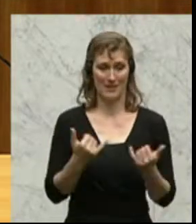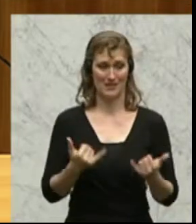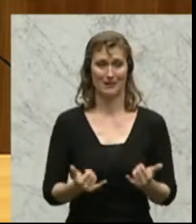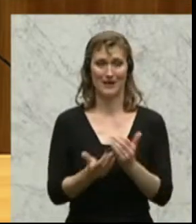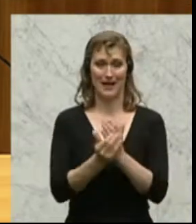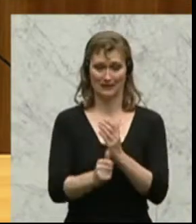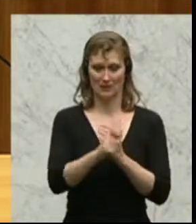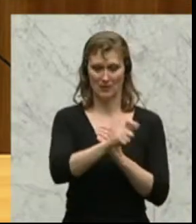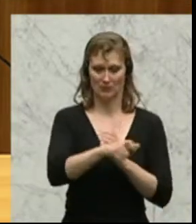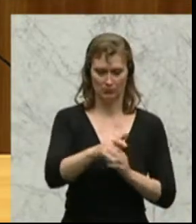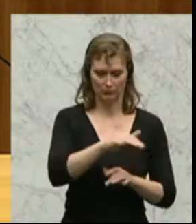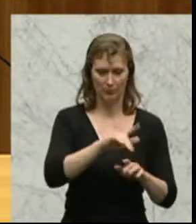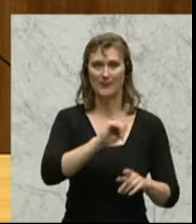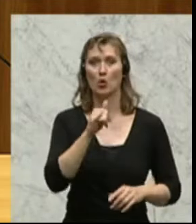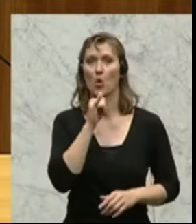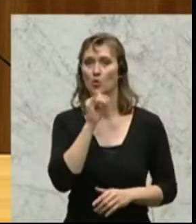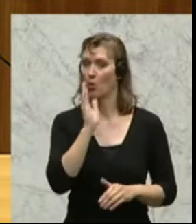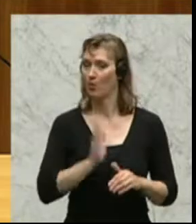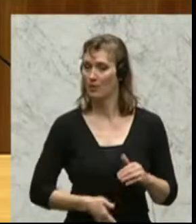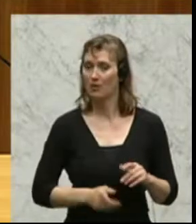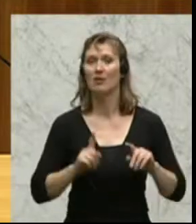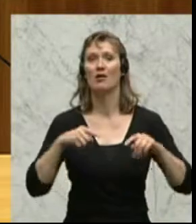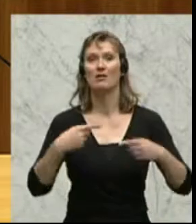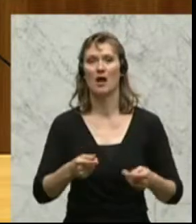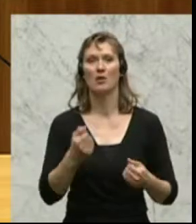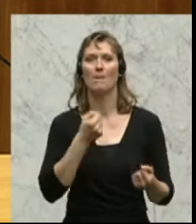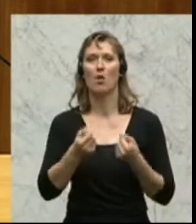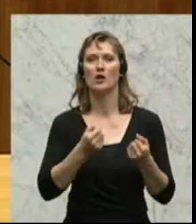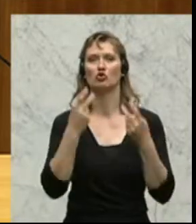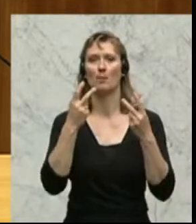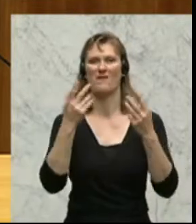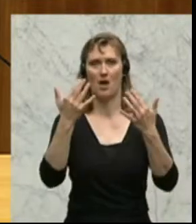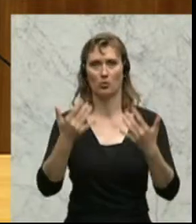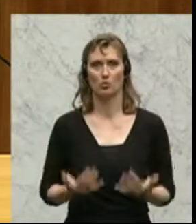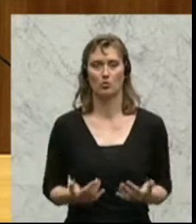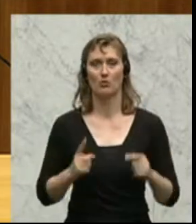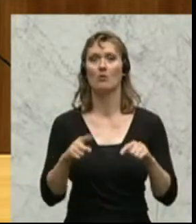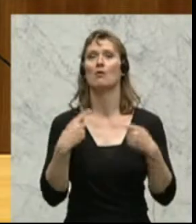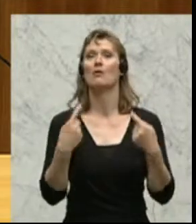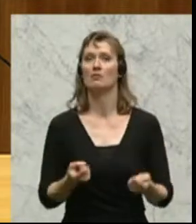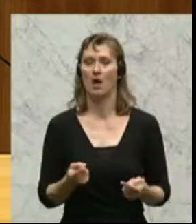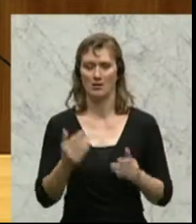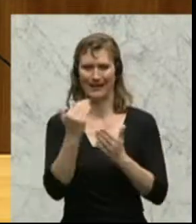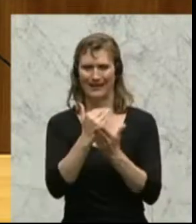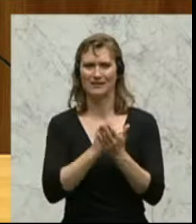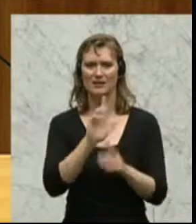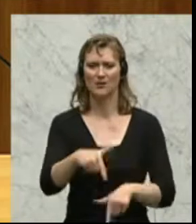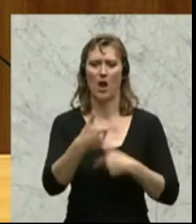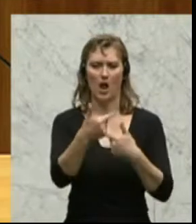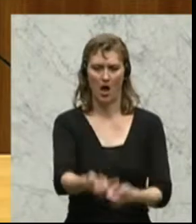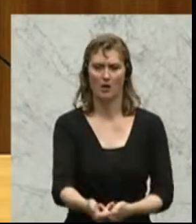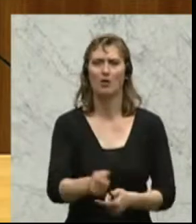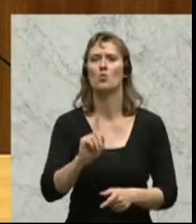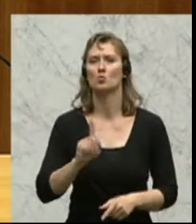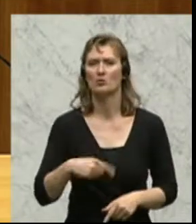zum Oktober, dann die politische Bewertung, dann eine entsprechende Gesetzesvorlage und rund in einem